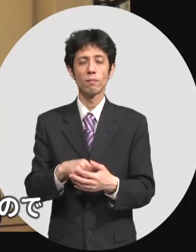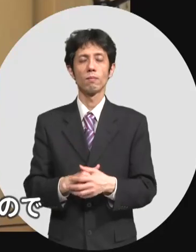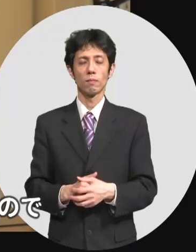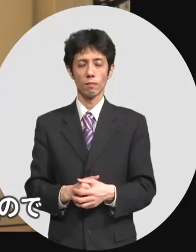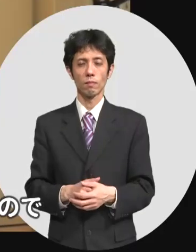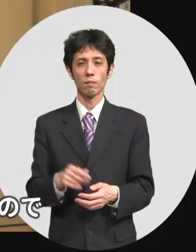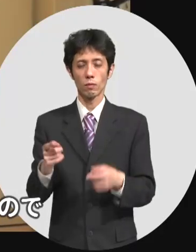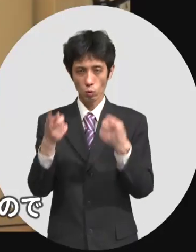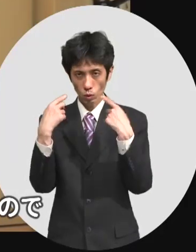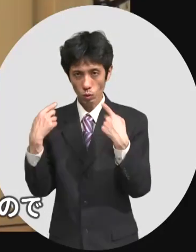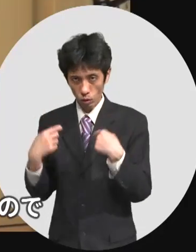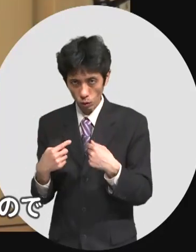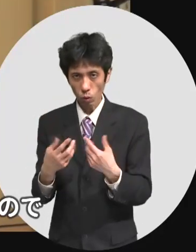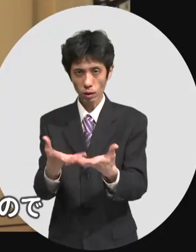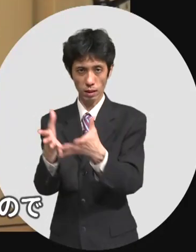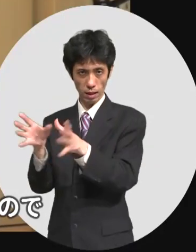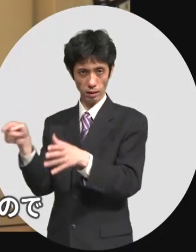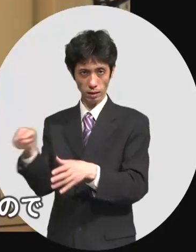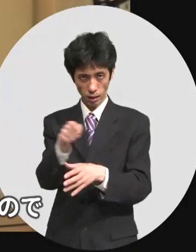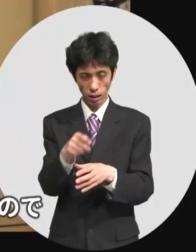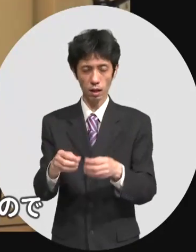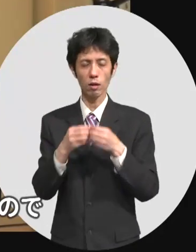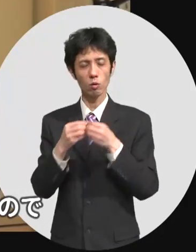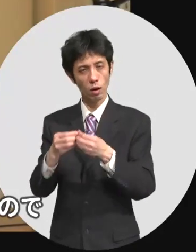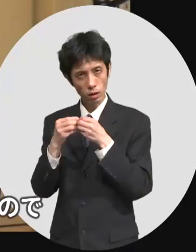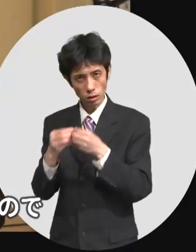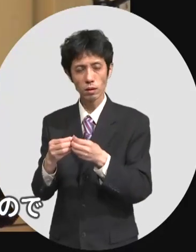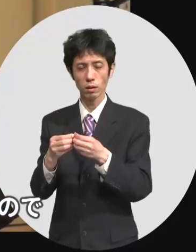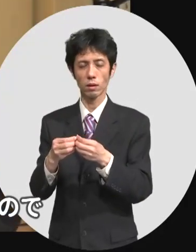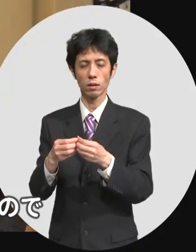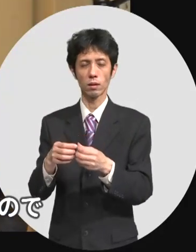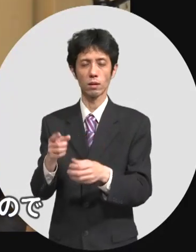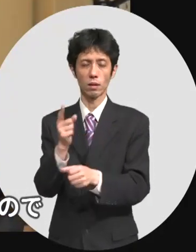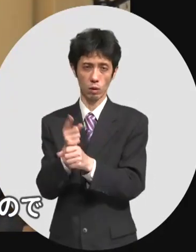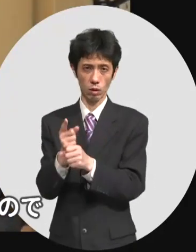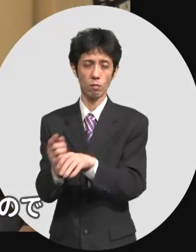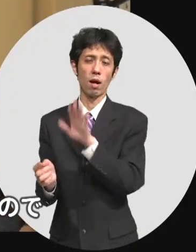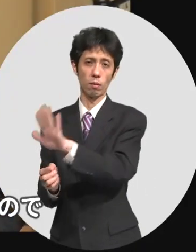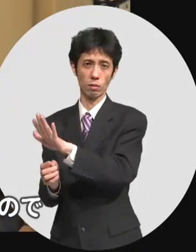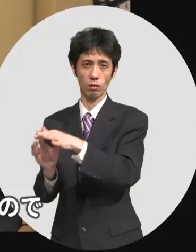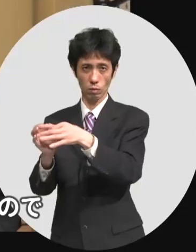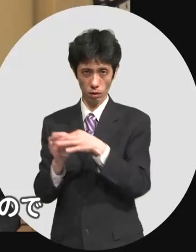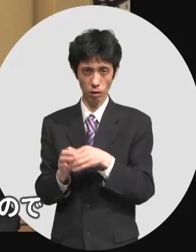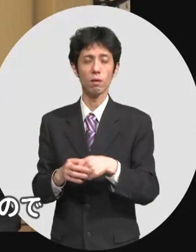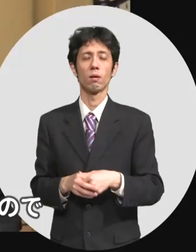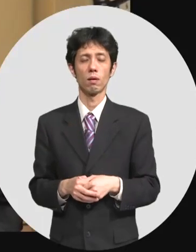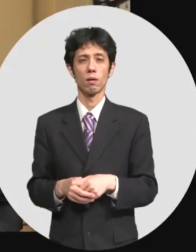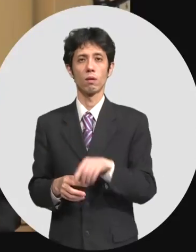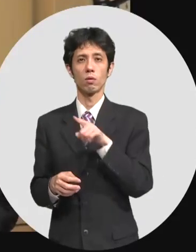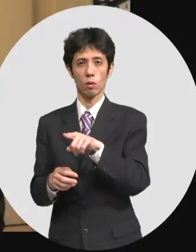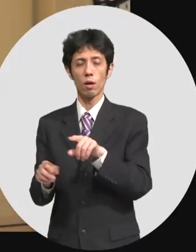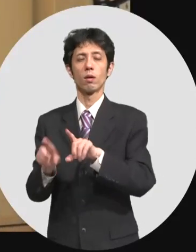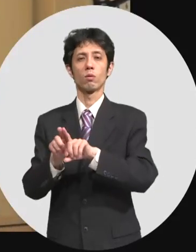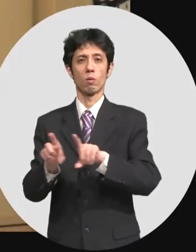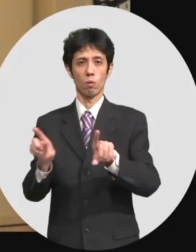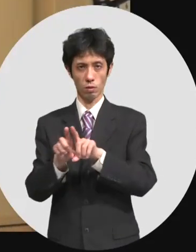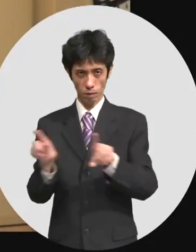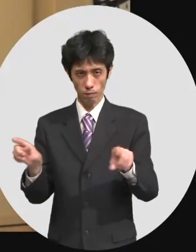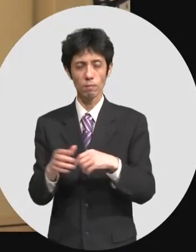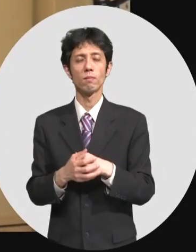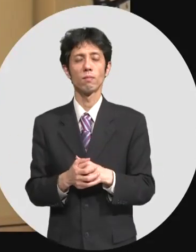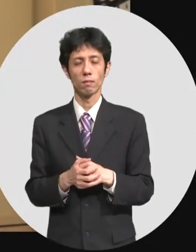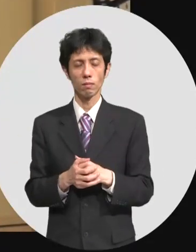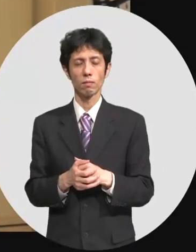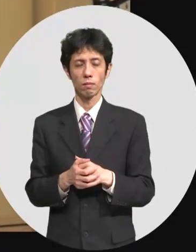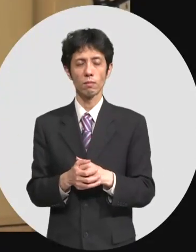の業界団体でより詳細に決められている例もございますので、そうしたものは当然でござい